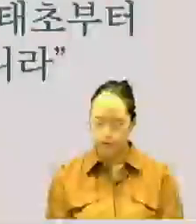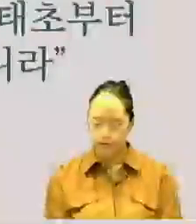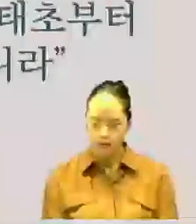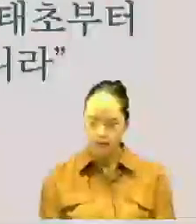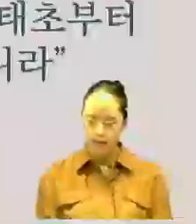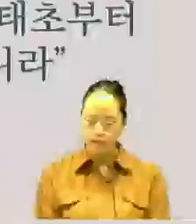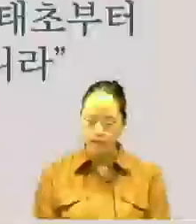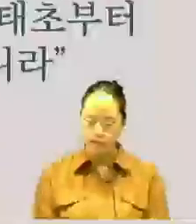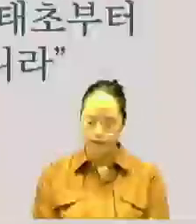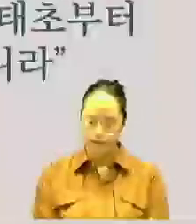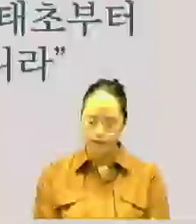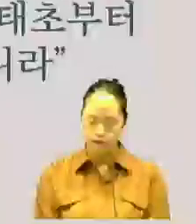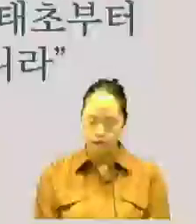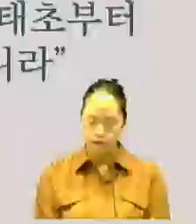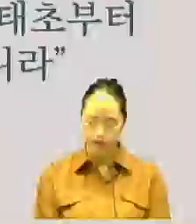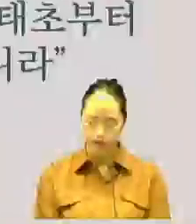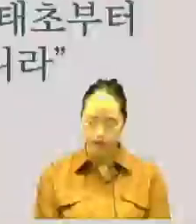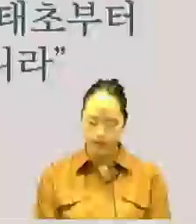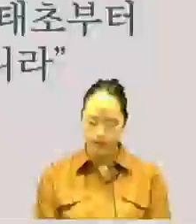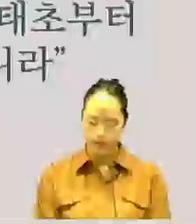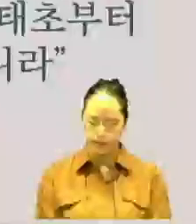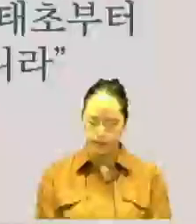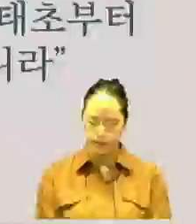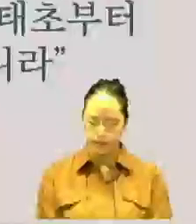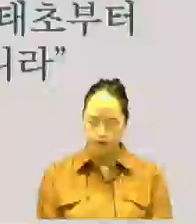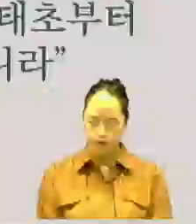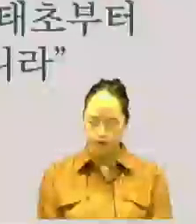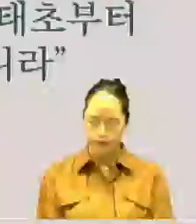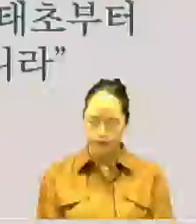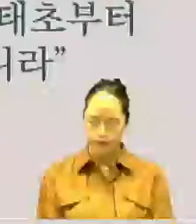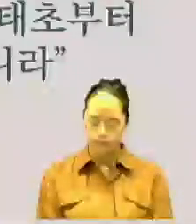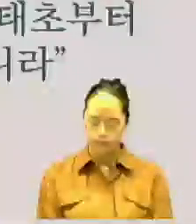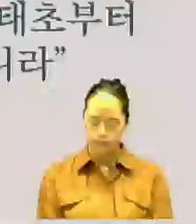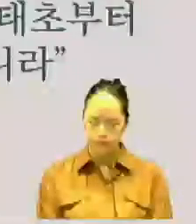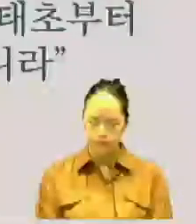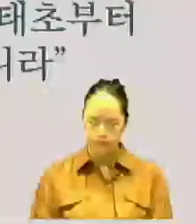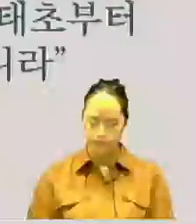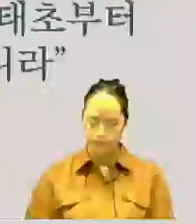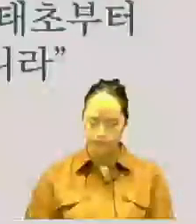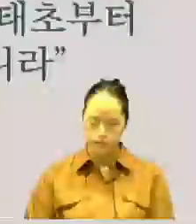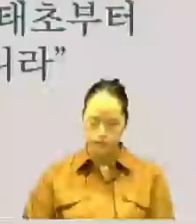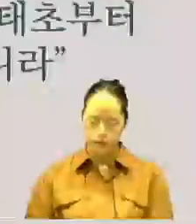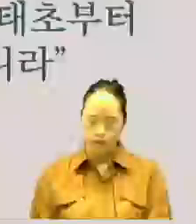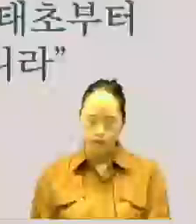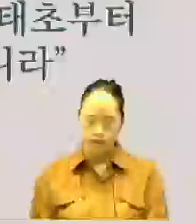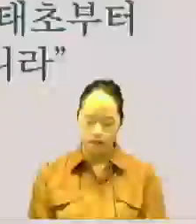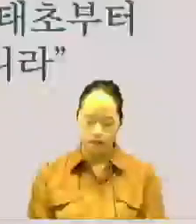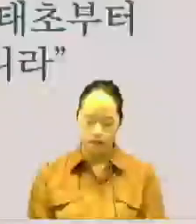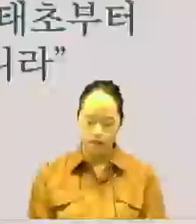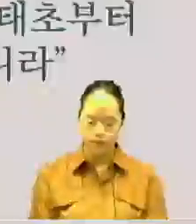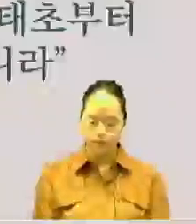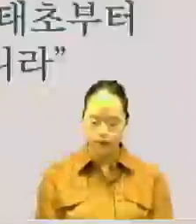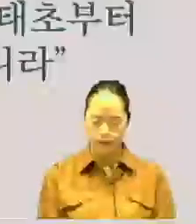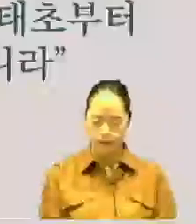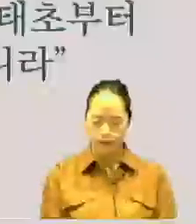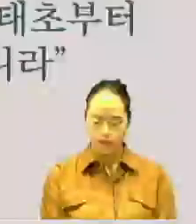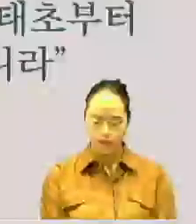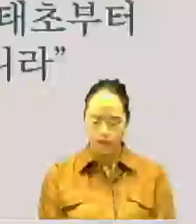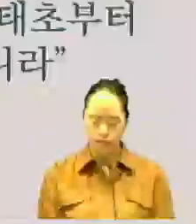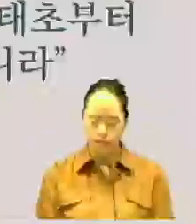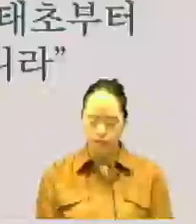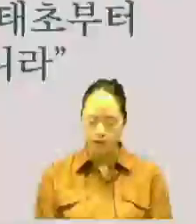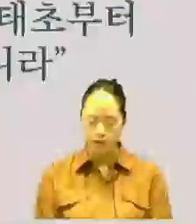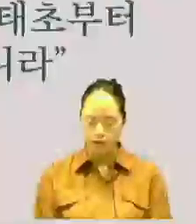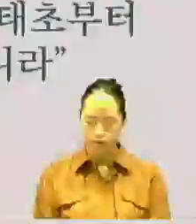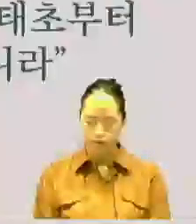二节里边说呢，随从东方兴起一人，这个东方指的是波斯。 这个以色列的东方在那